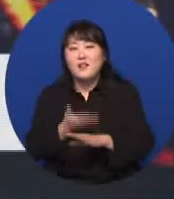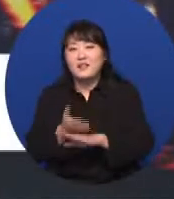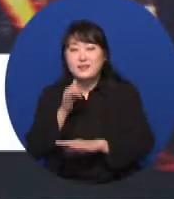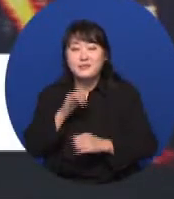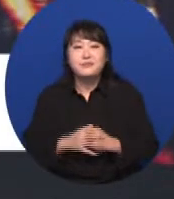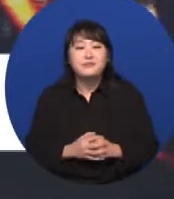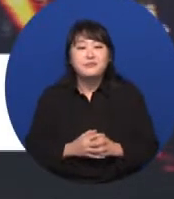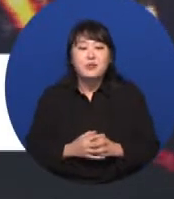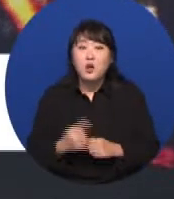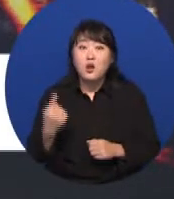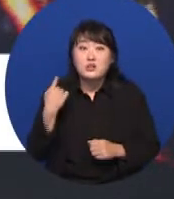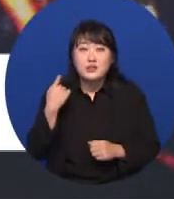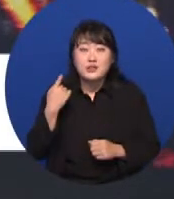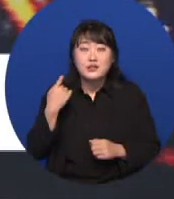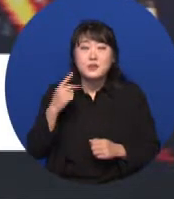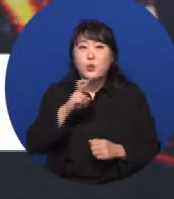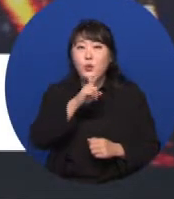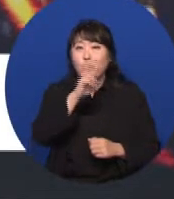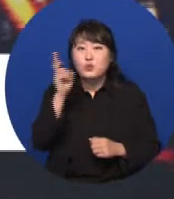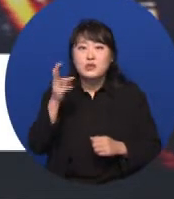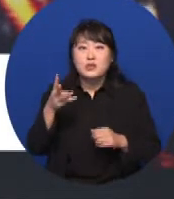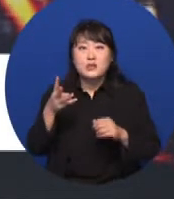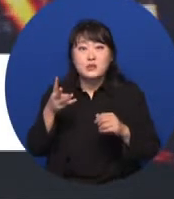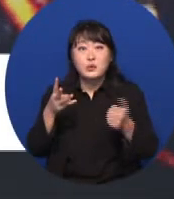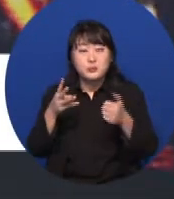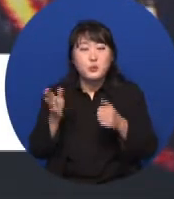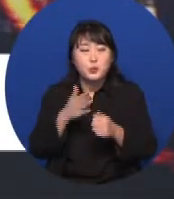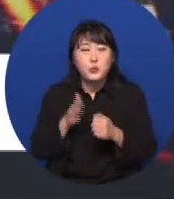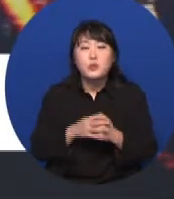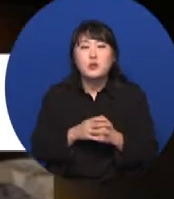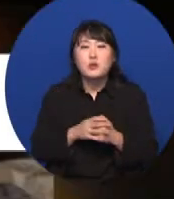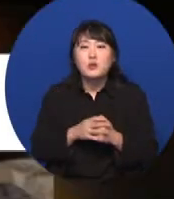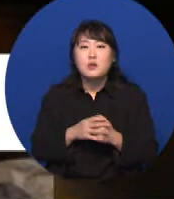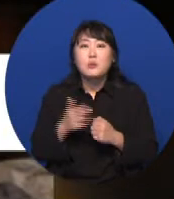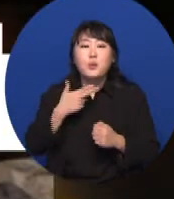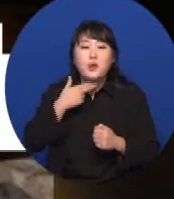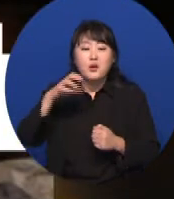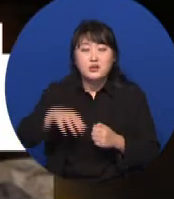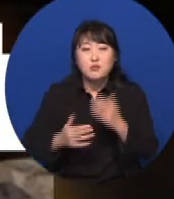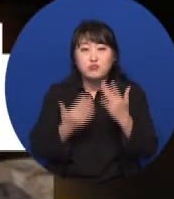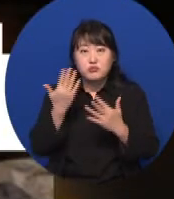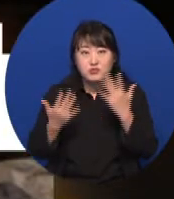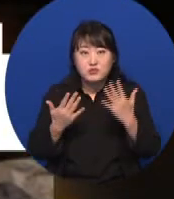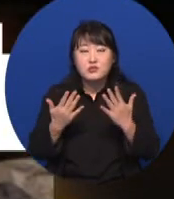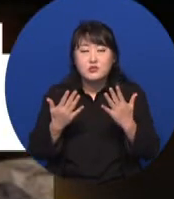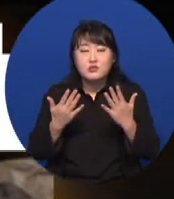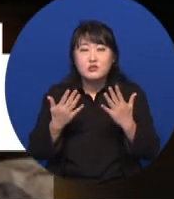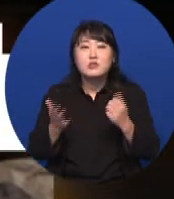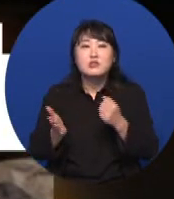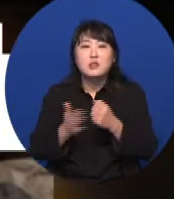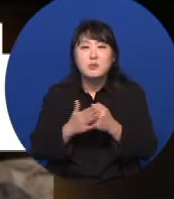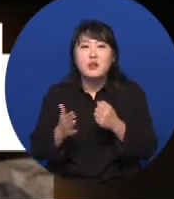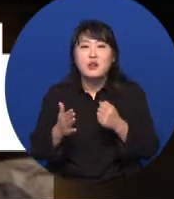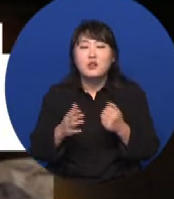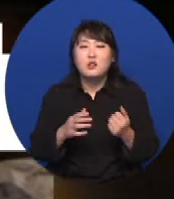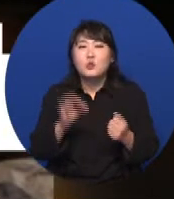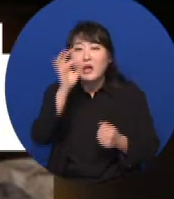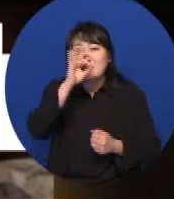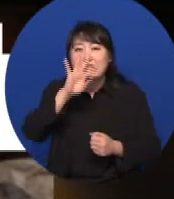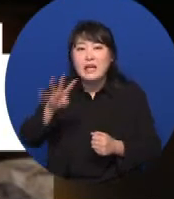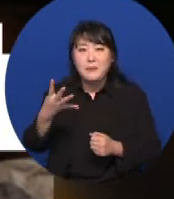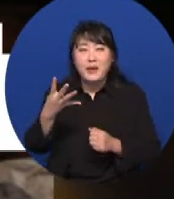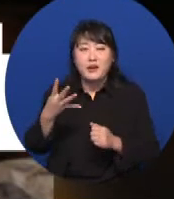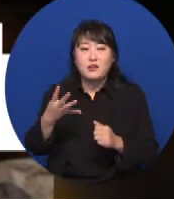어제 오후 4:57 쯤 고령 씩 천북면 의한 축사에서 불이 나 1시간 만에 꺼졌습니다 이 불로 더 g400